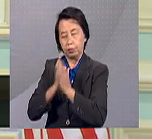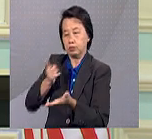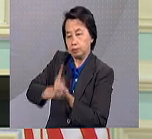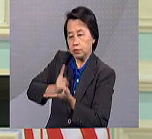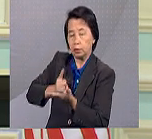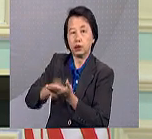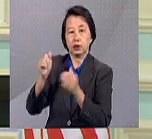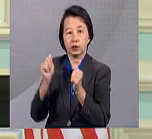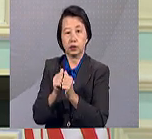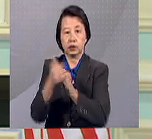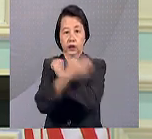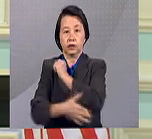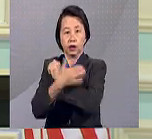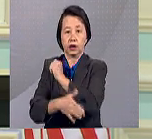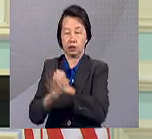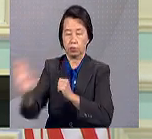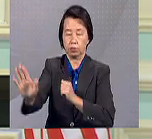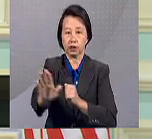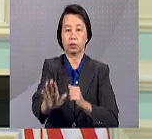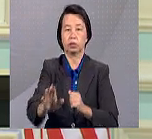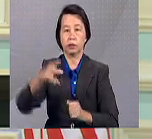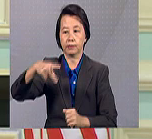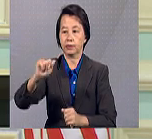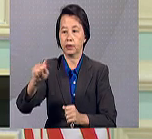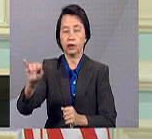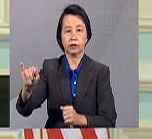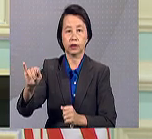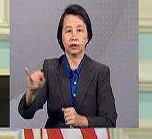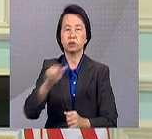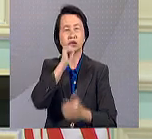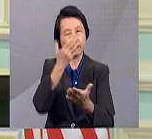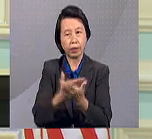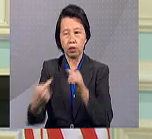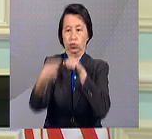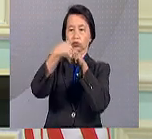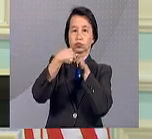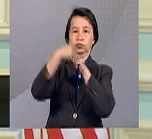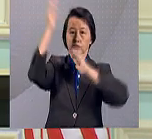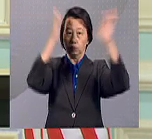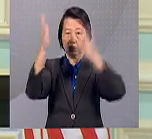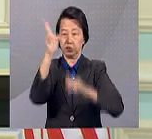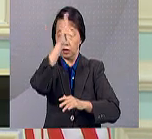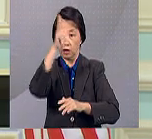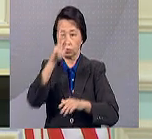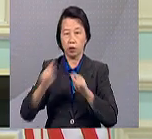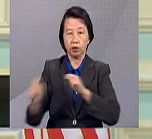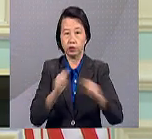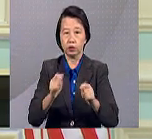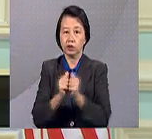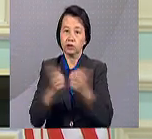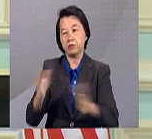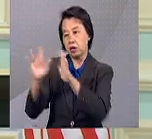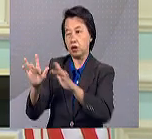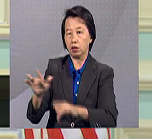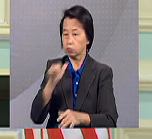dengan negara-negara asal mereka. Ya, jadi tak baik menuduh Malaysia bertindak tanpa